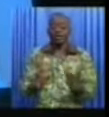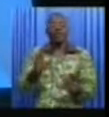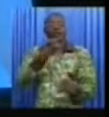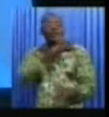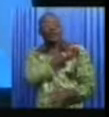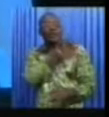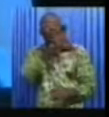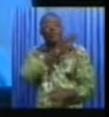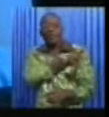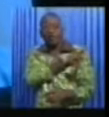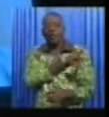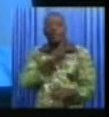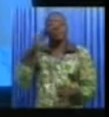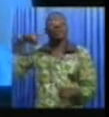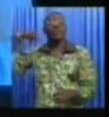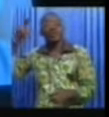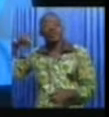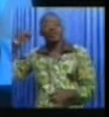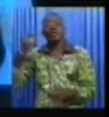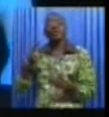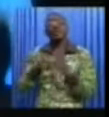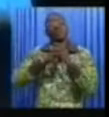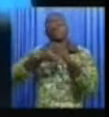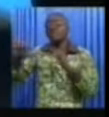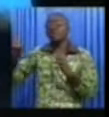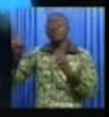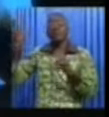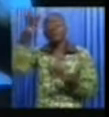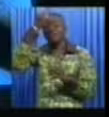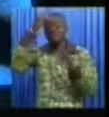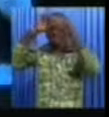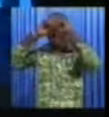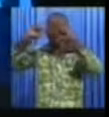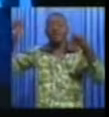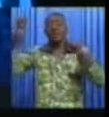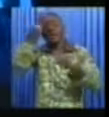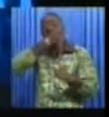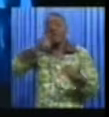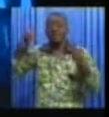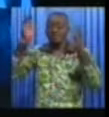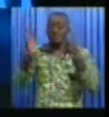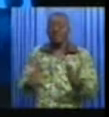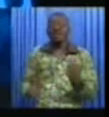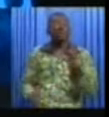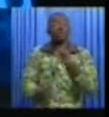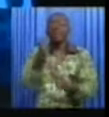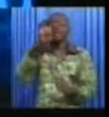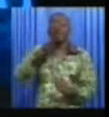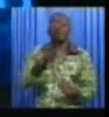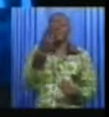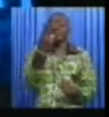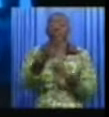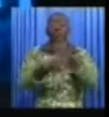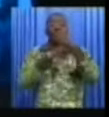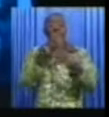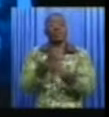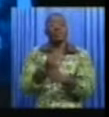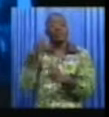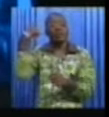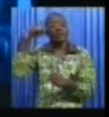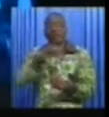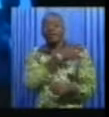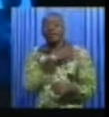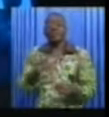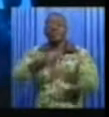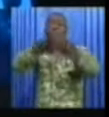Bekolo. C'est l'histoire de la disparition d'un président africain qui a passé 42 ans au pouvoir et cela suscite beaucoup d'interrogations.